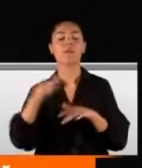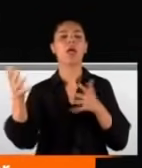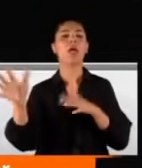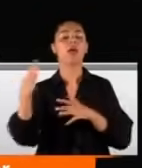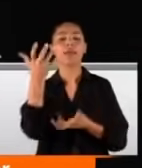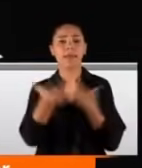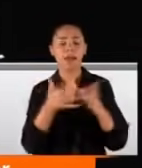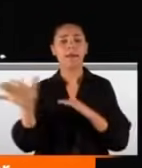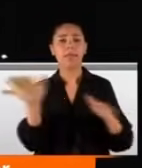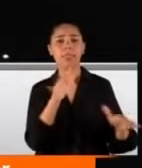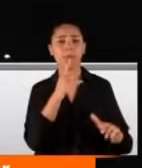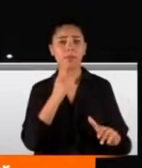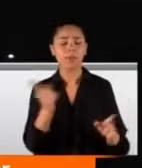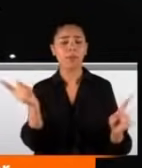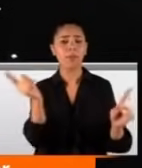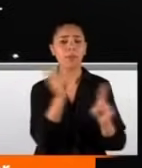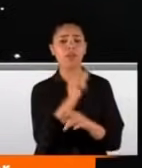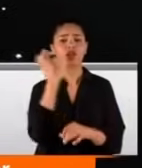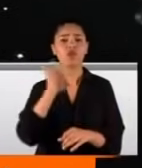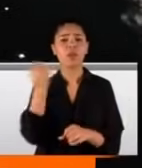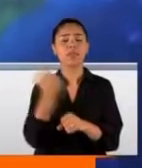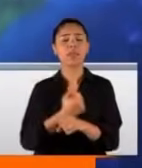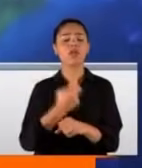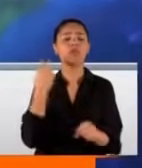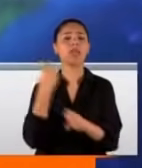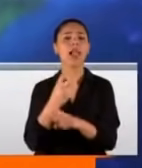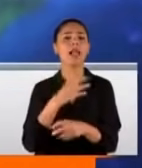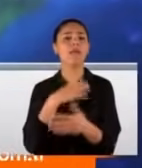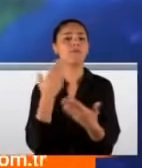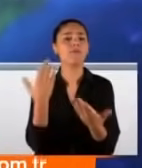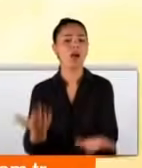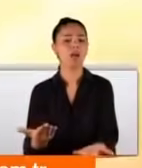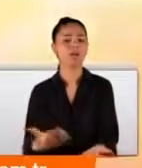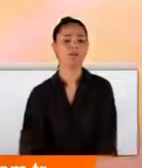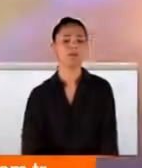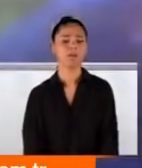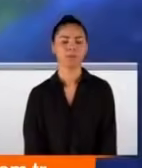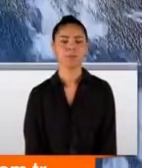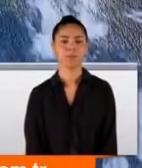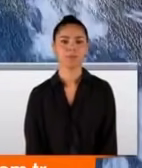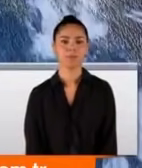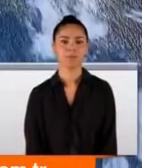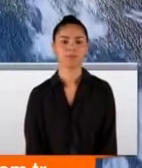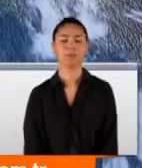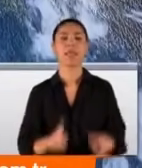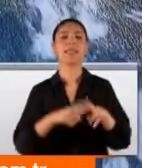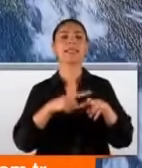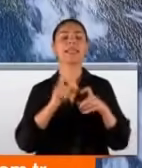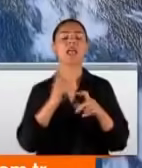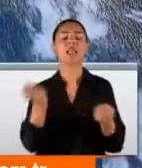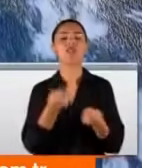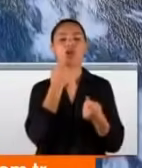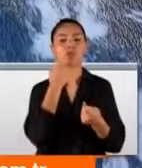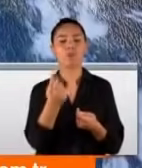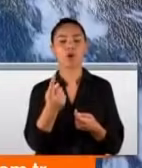derken dünya şimdi de bir asteroid tehlikesiyle burun buruna. Close to hitting Earth. And even for those asteroids we do... NASA'nın çalışmalarına